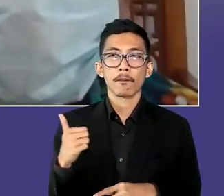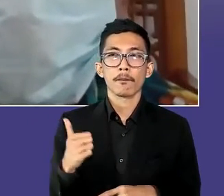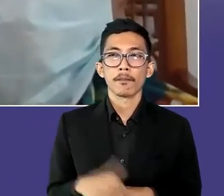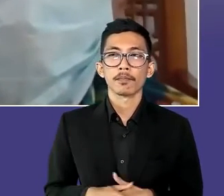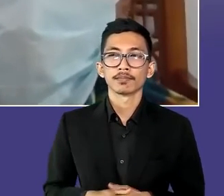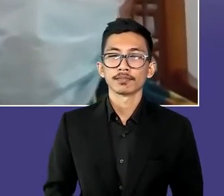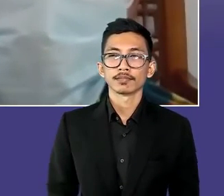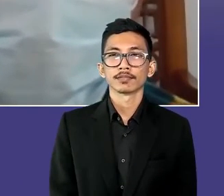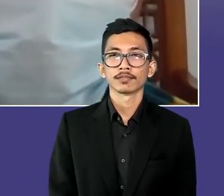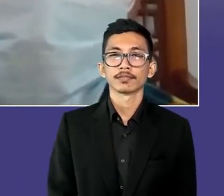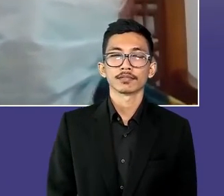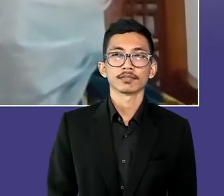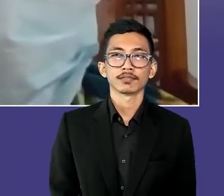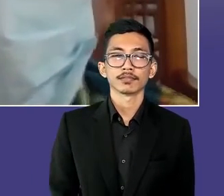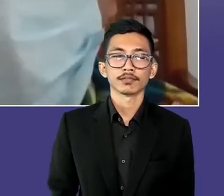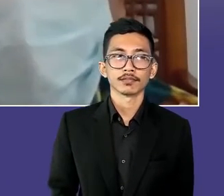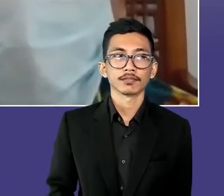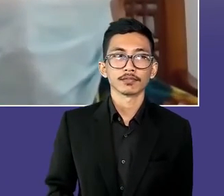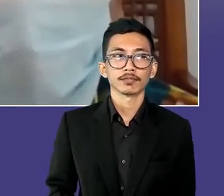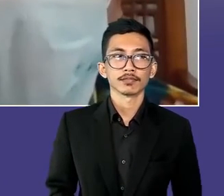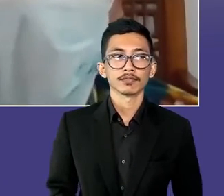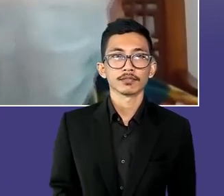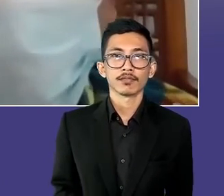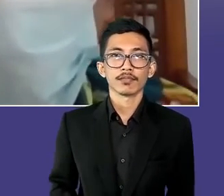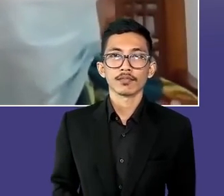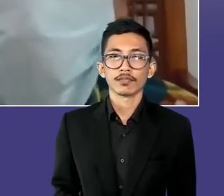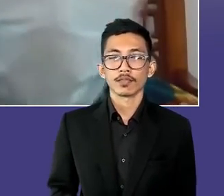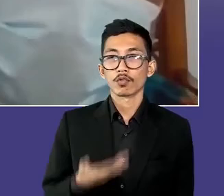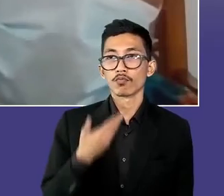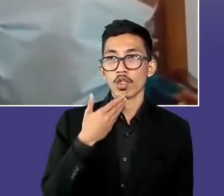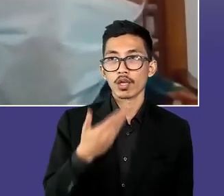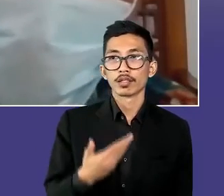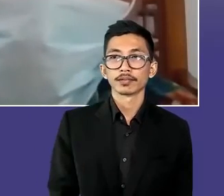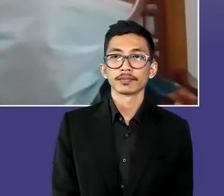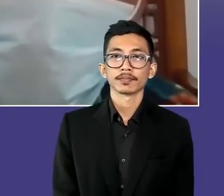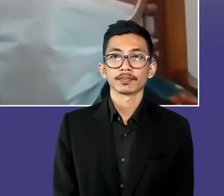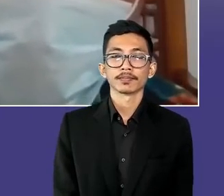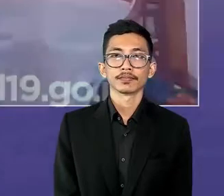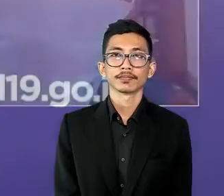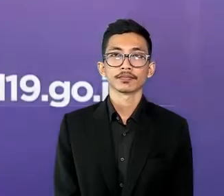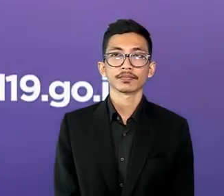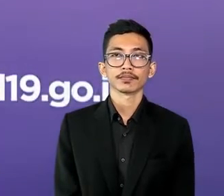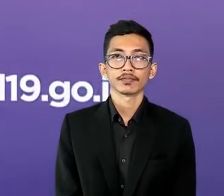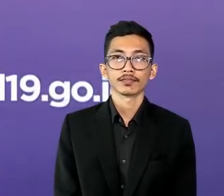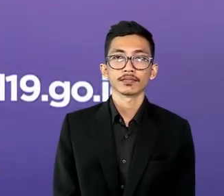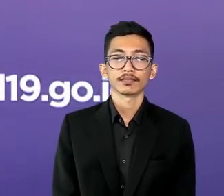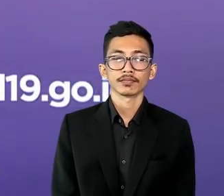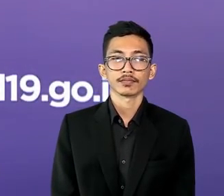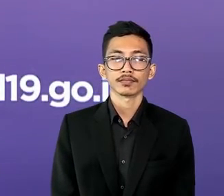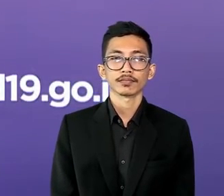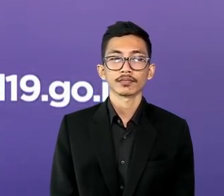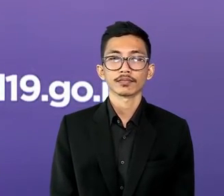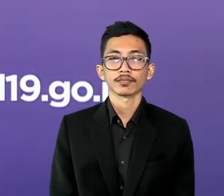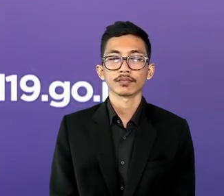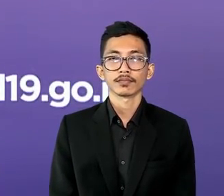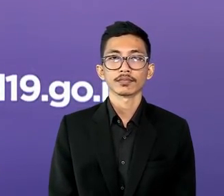Iya, boleh saya bertanya, Mas Moderator? Ya, silakan, Dokter. Jadi, Pak Lurah,